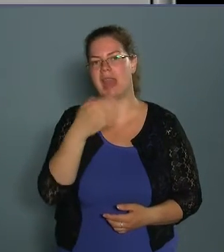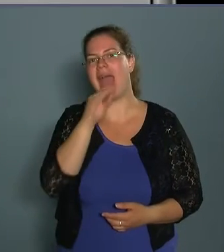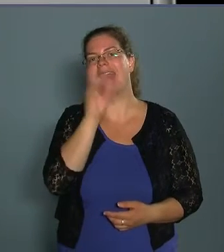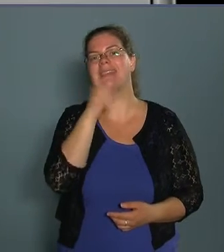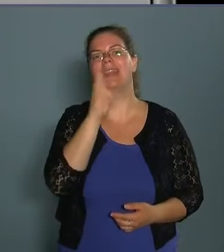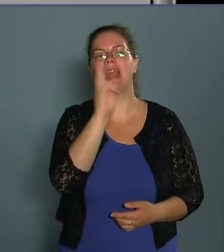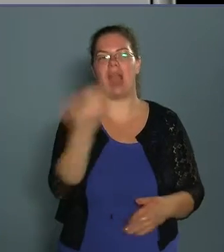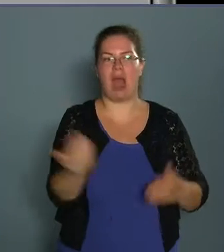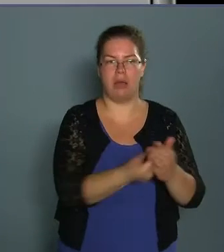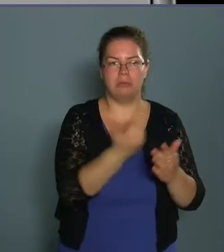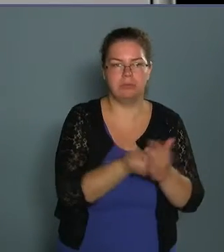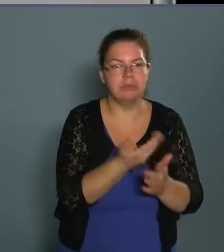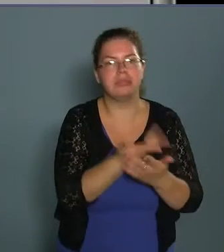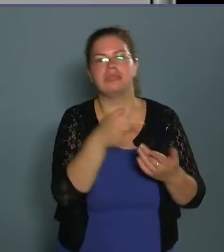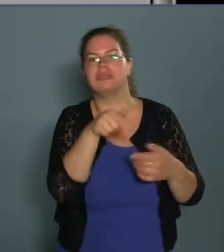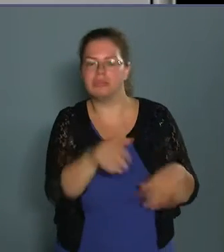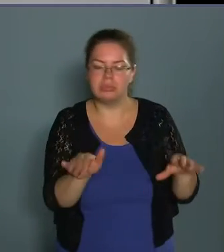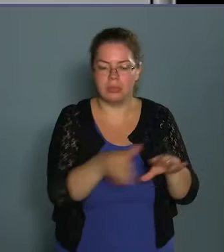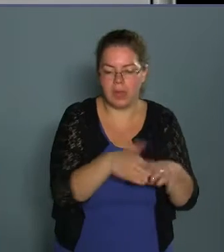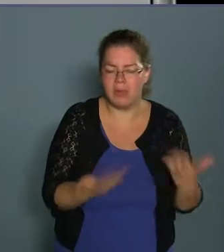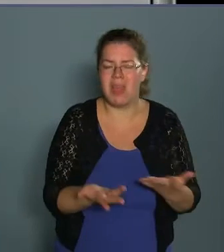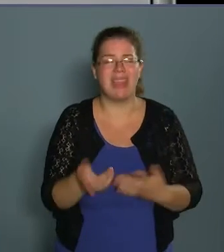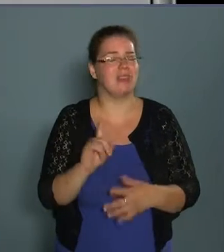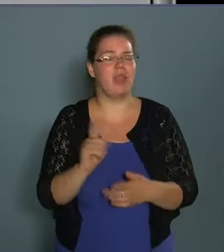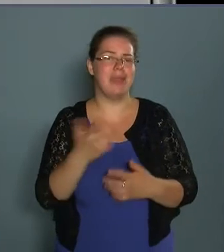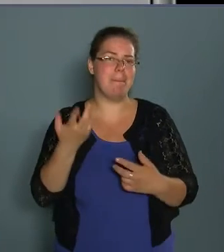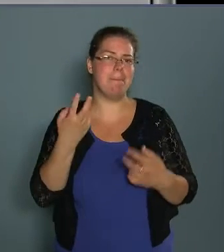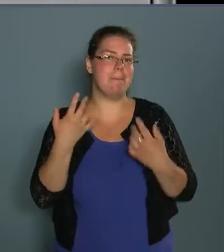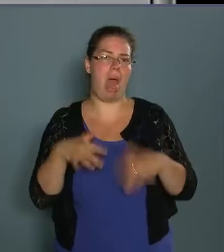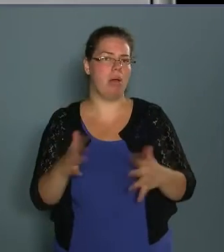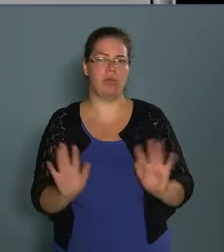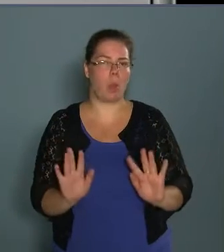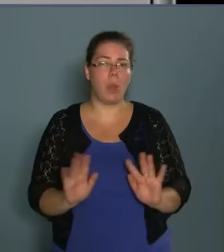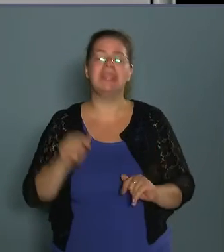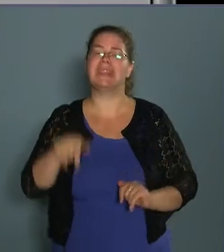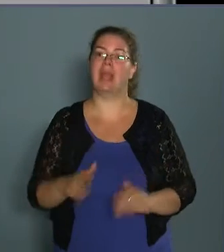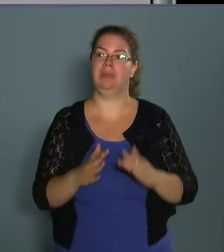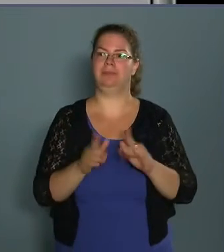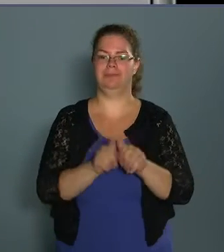STK rekonstrukciójában való részvételt. Tehát azért nem elhanyagolhatóak ezek, de